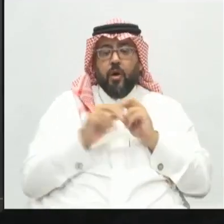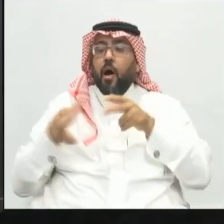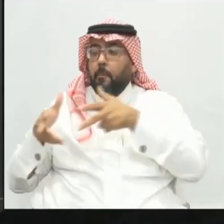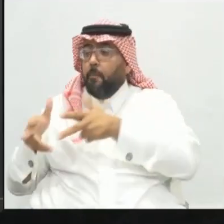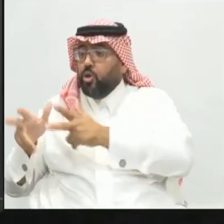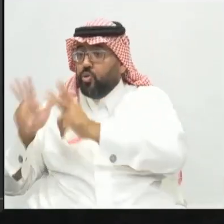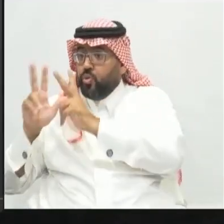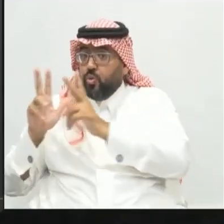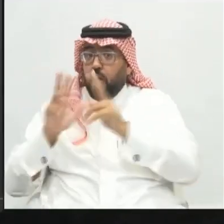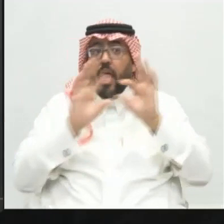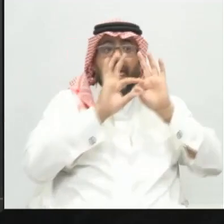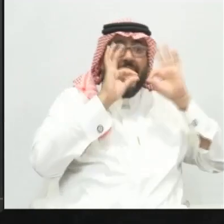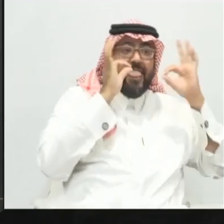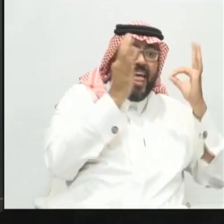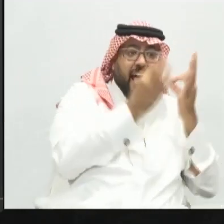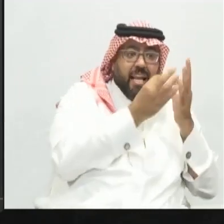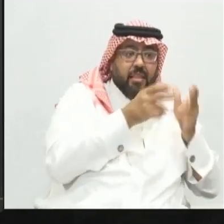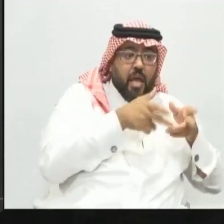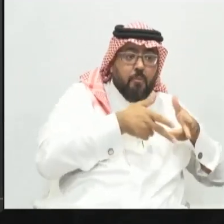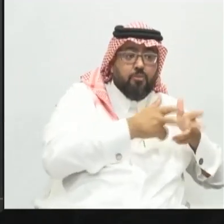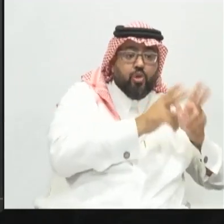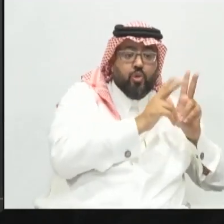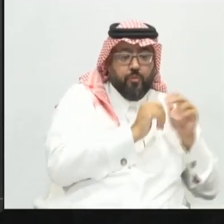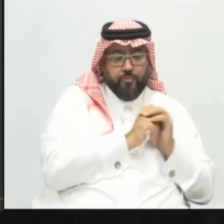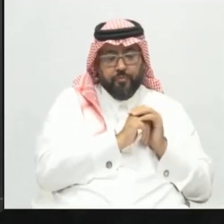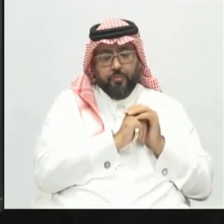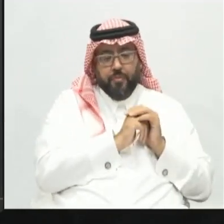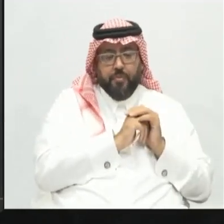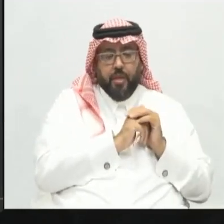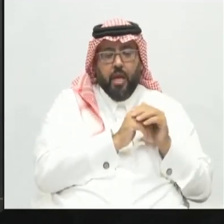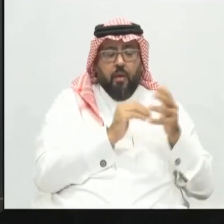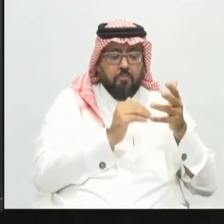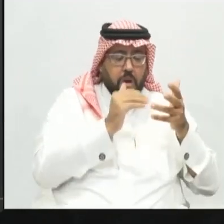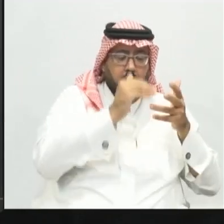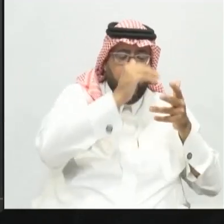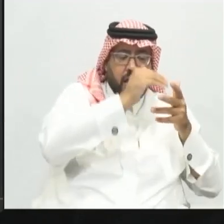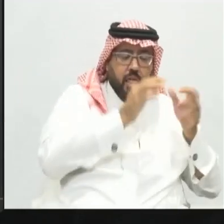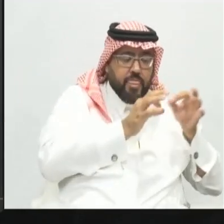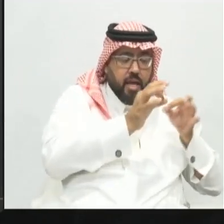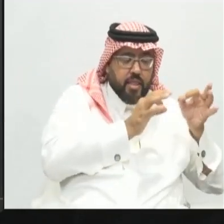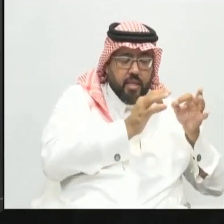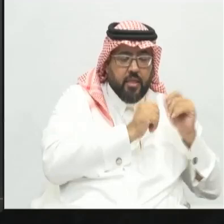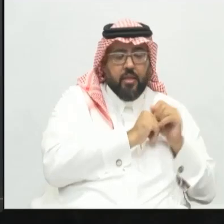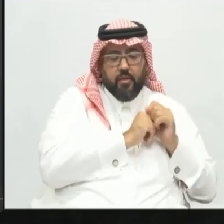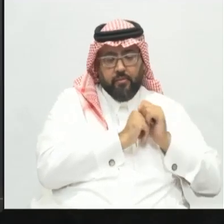و واداره المشروع وذلك بتحديد المراحل والتخطيط